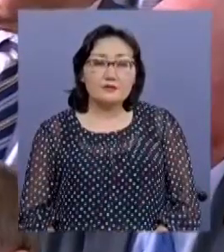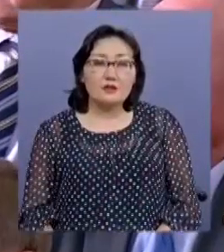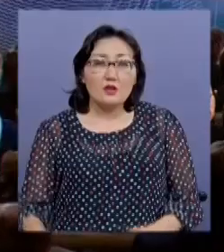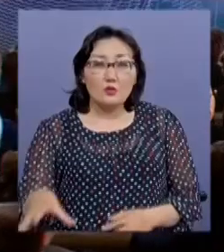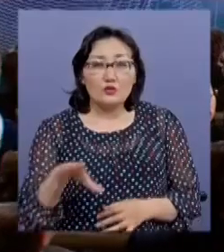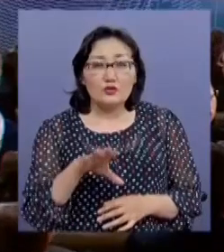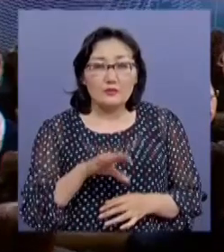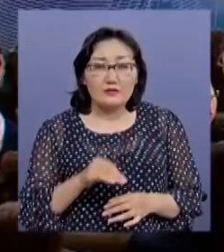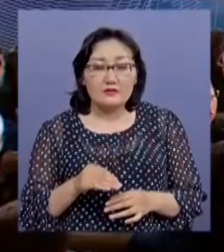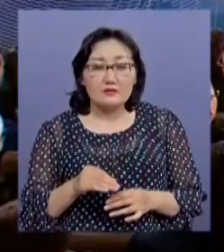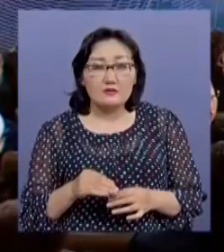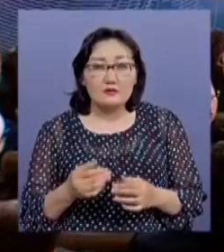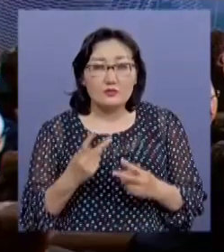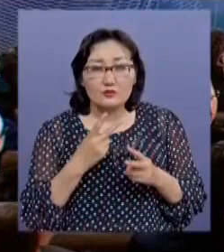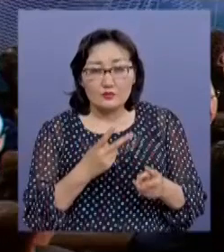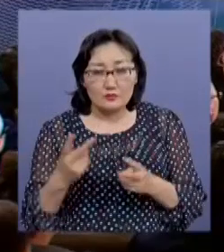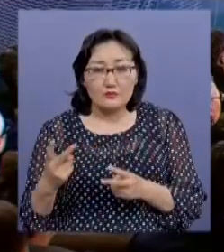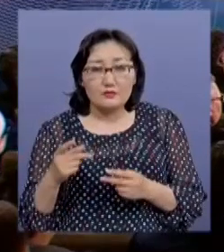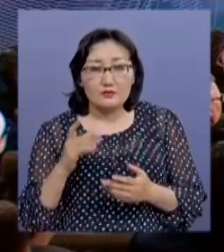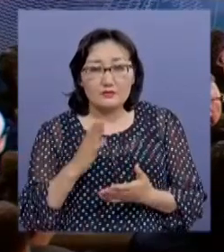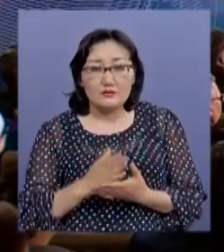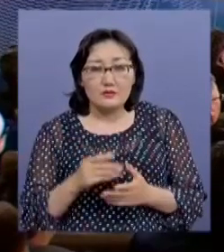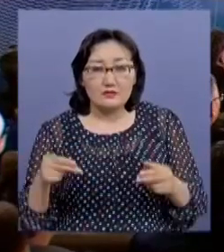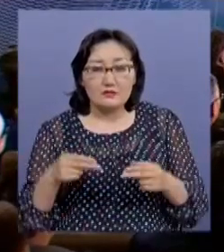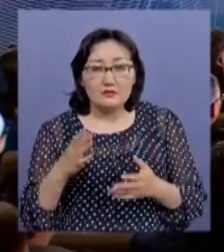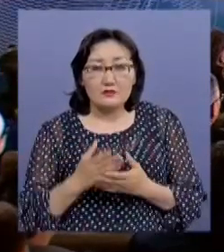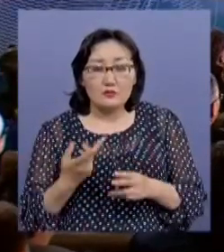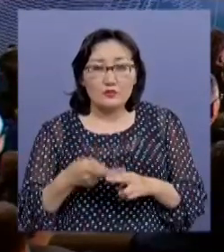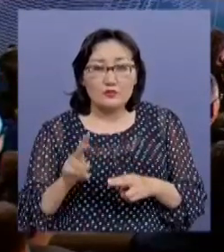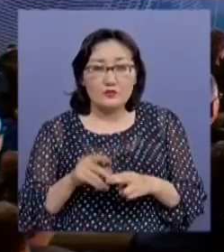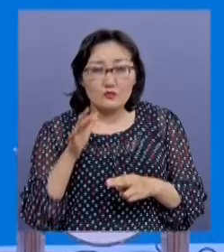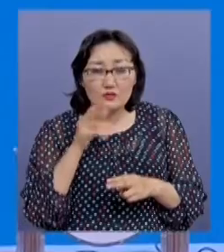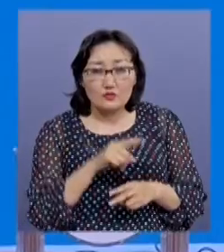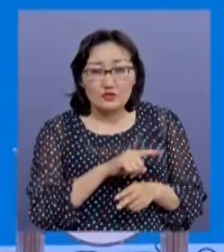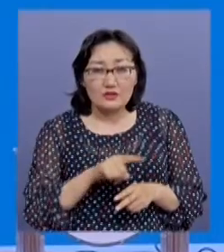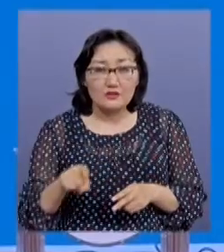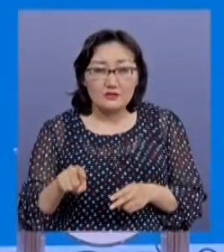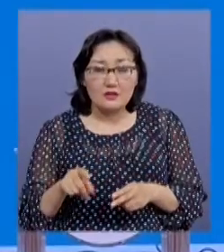Оның барлығы көз алдарым қаздың сіздердің. Осындай уақыт өткеннен